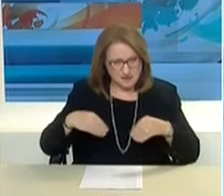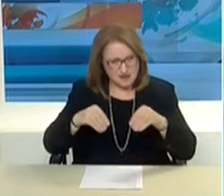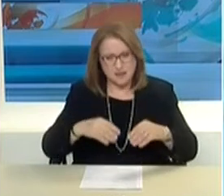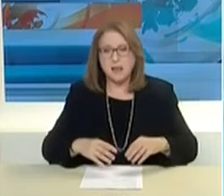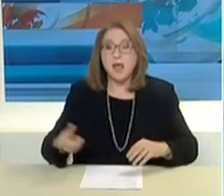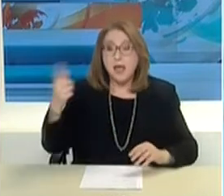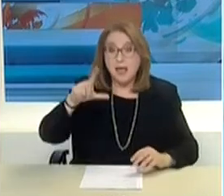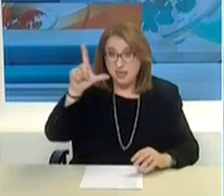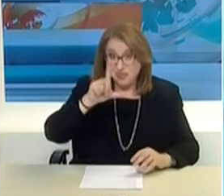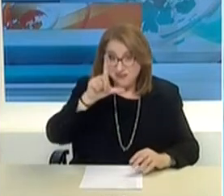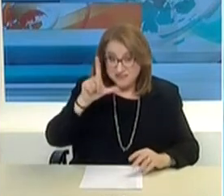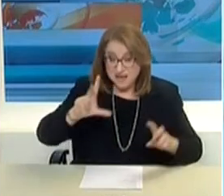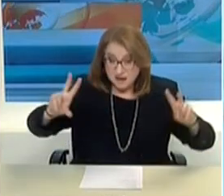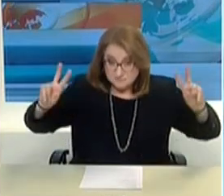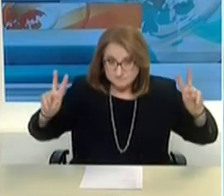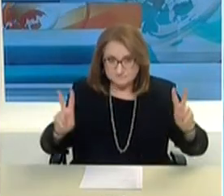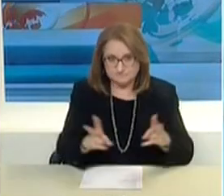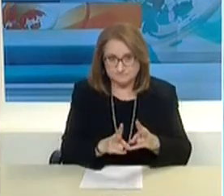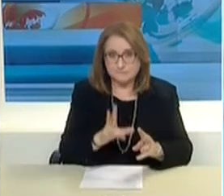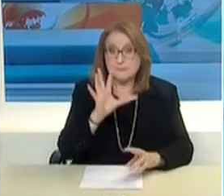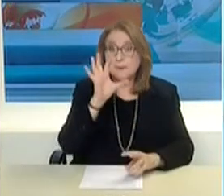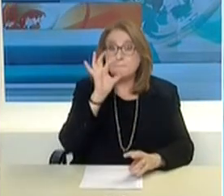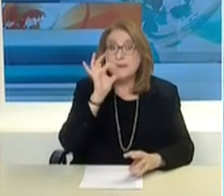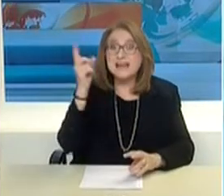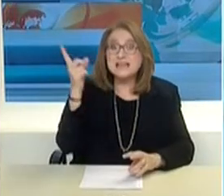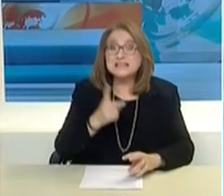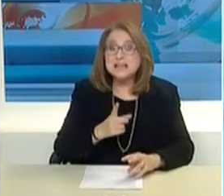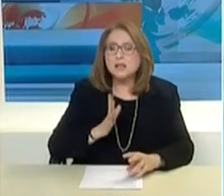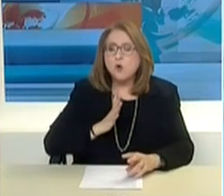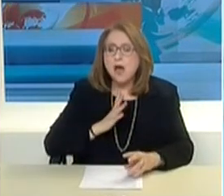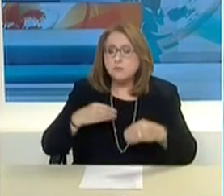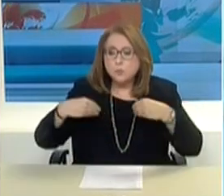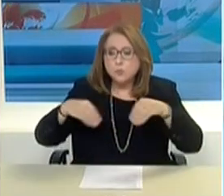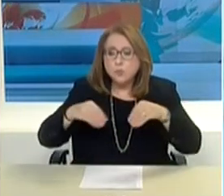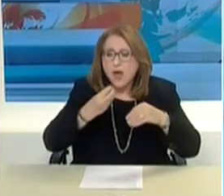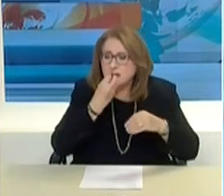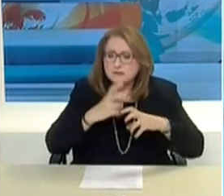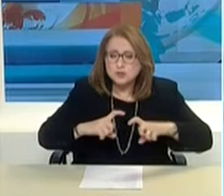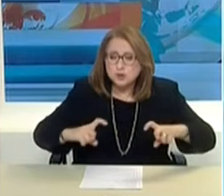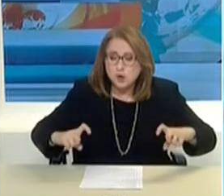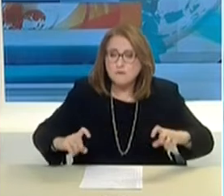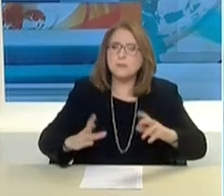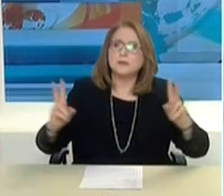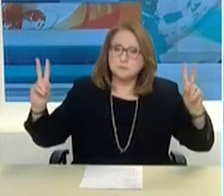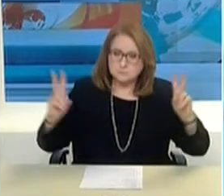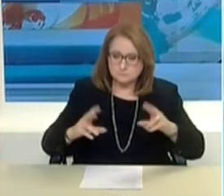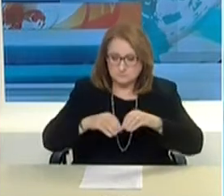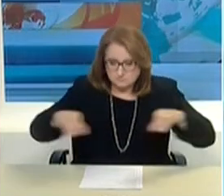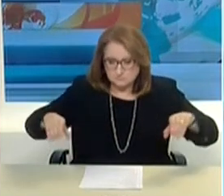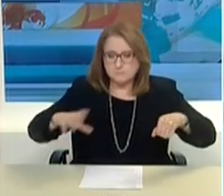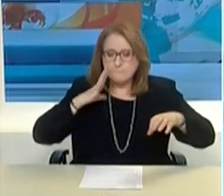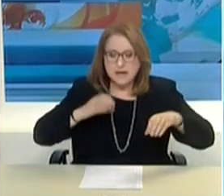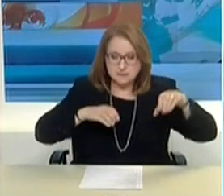αγορές μειώνονται κατά 50% ανακλάδο η παραγωγή με απόσταση 5 μέτρων μεταξύ των